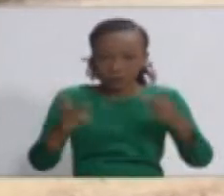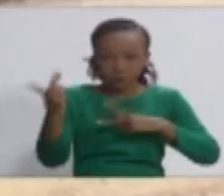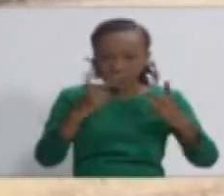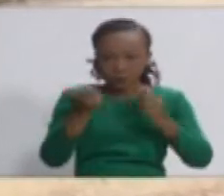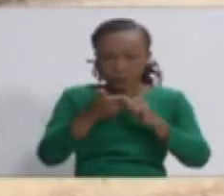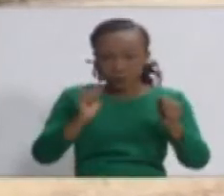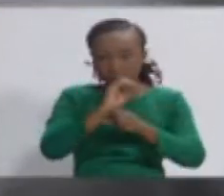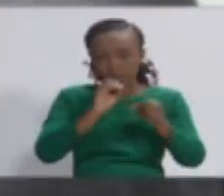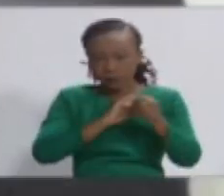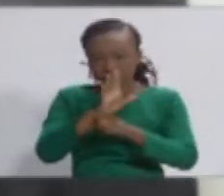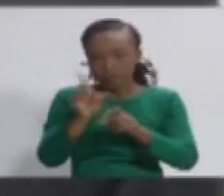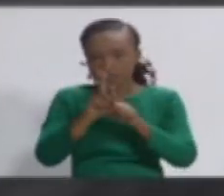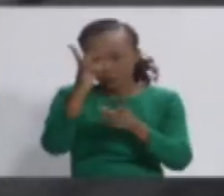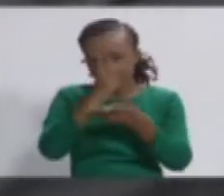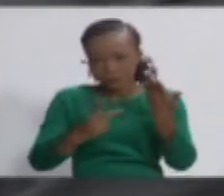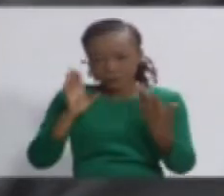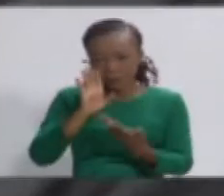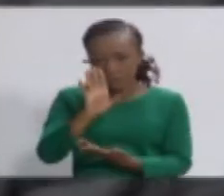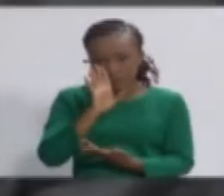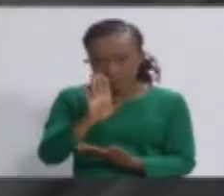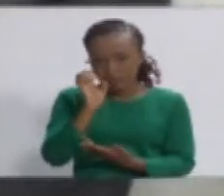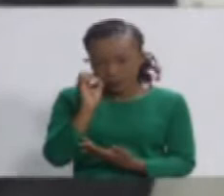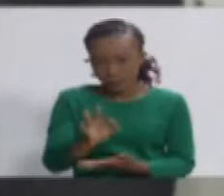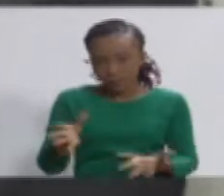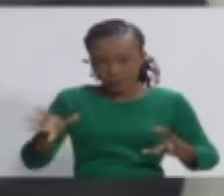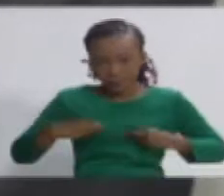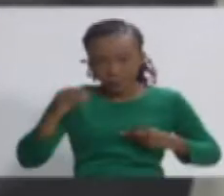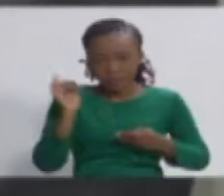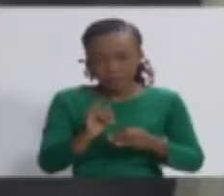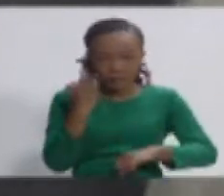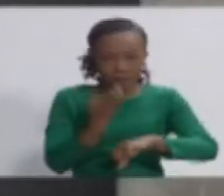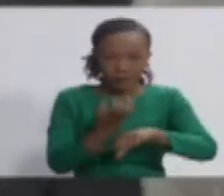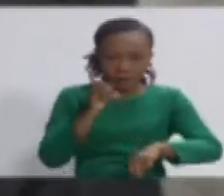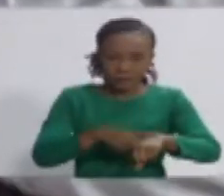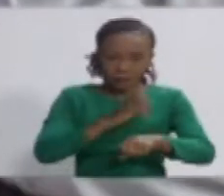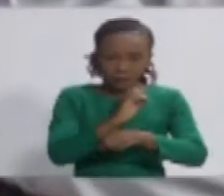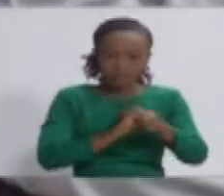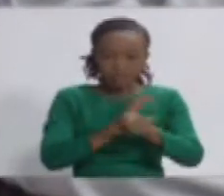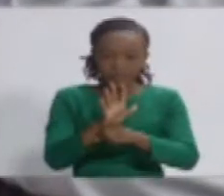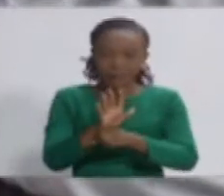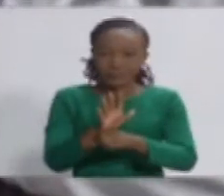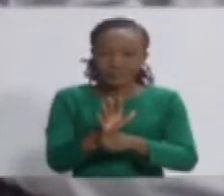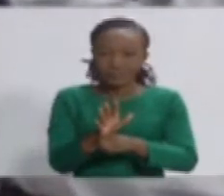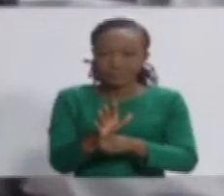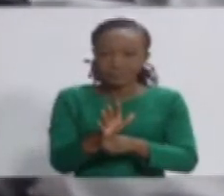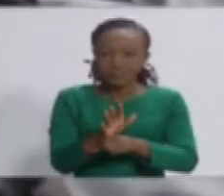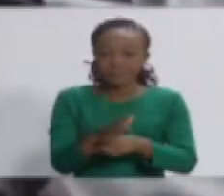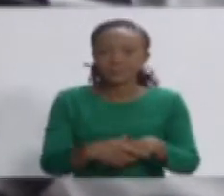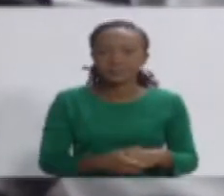dhidi ya corona, na kauli yake ikiwa wajifunza kukumbatia nyakati hizi ngumu za janga la corona. If you live